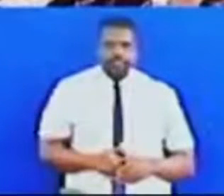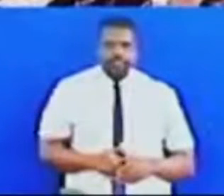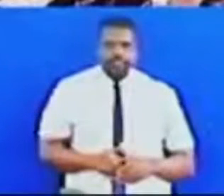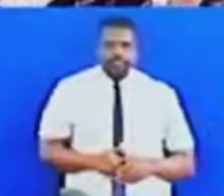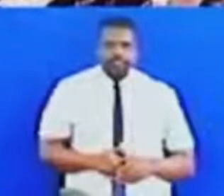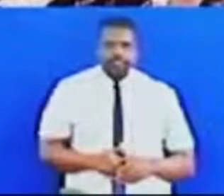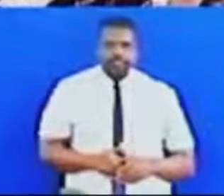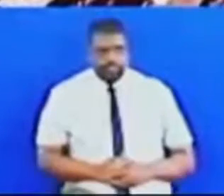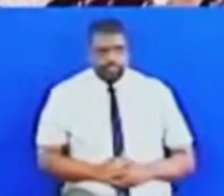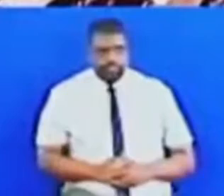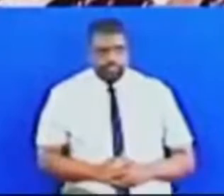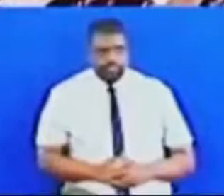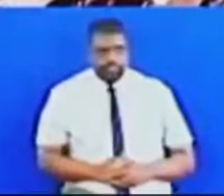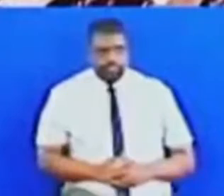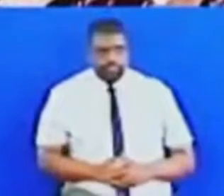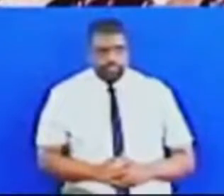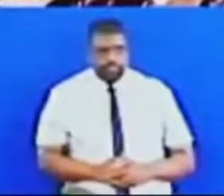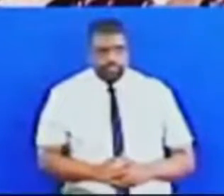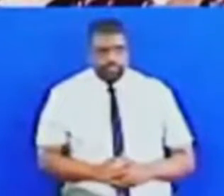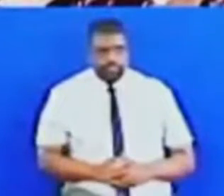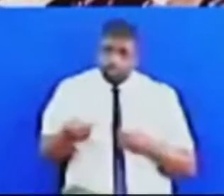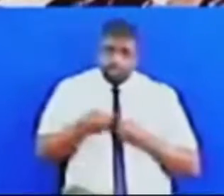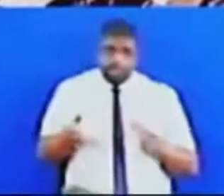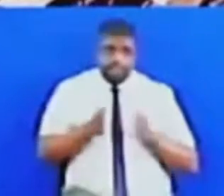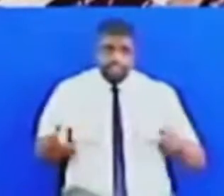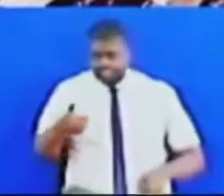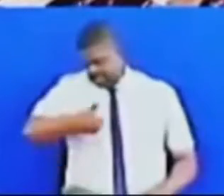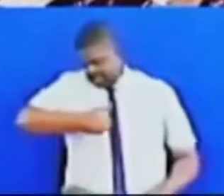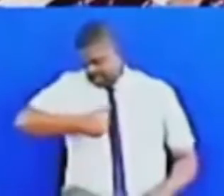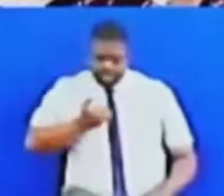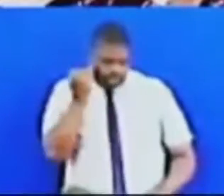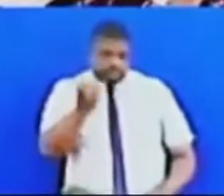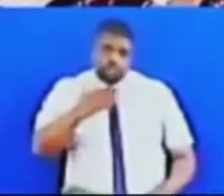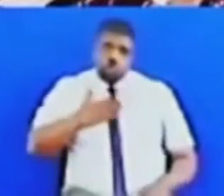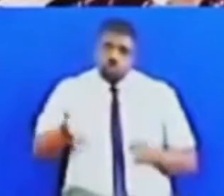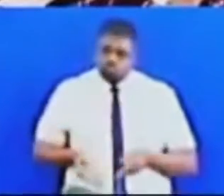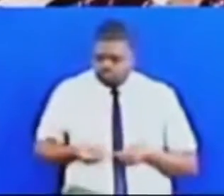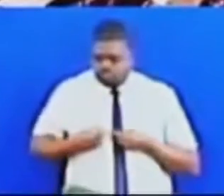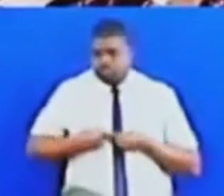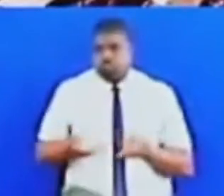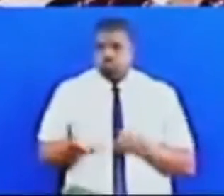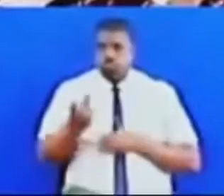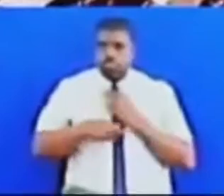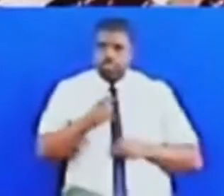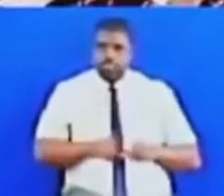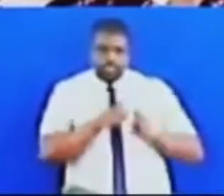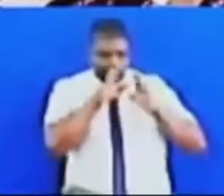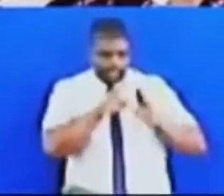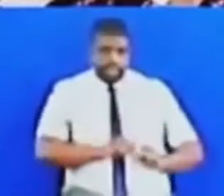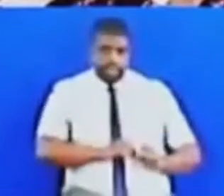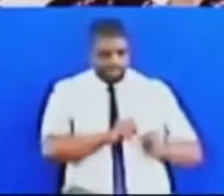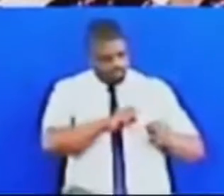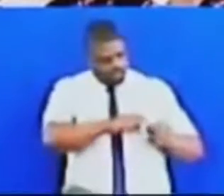Mheshimiwa Spika, ni kushukuru kwa kunipatia nafasi na mimi niweze kutoa mchango wangu kwenye taarifa hizi